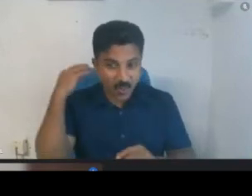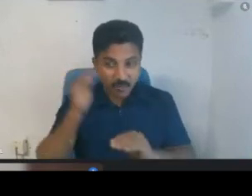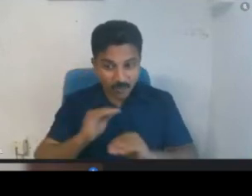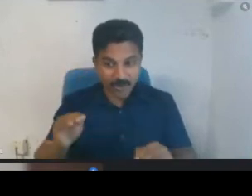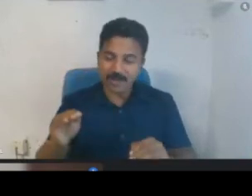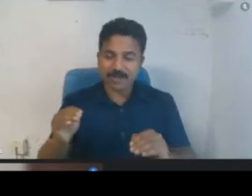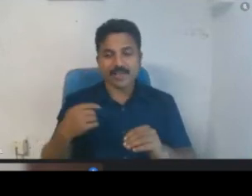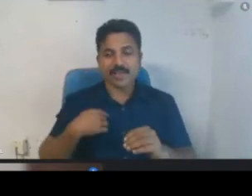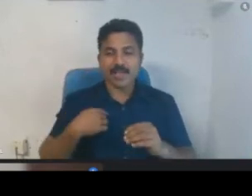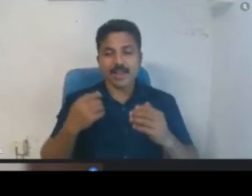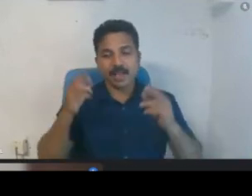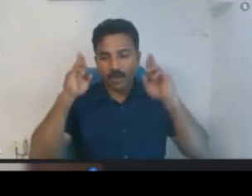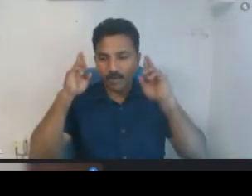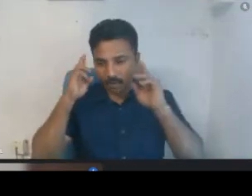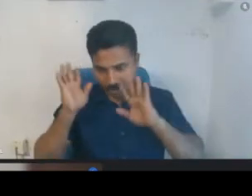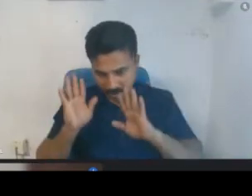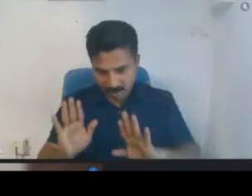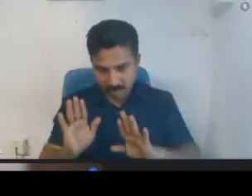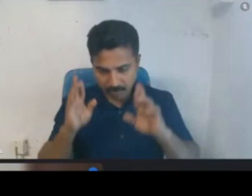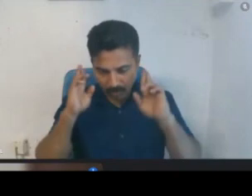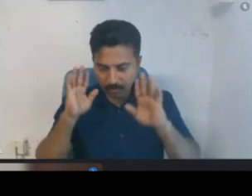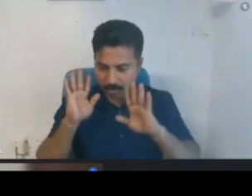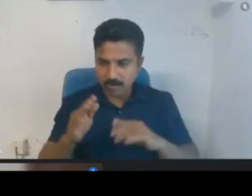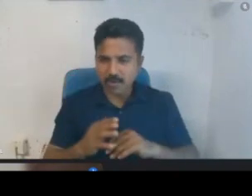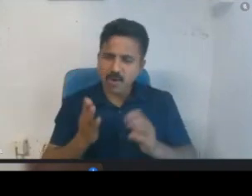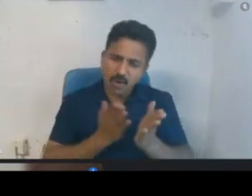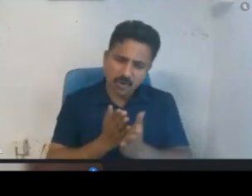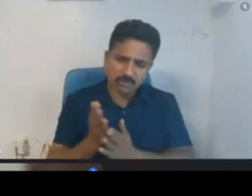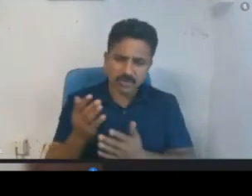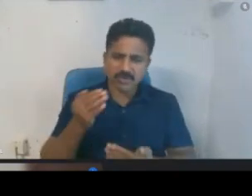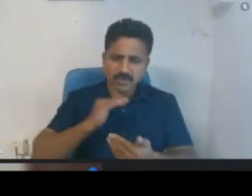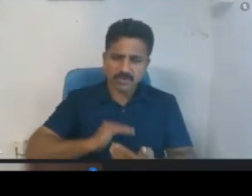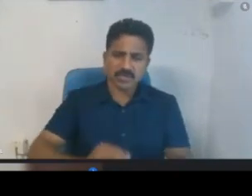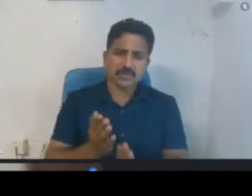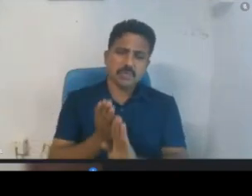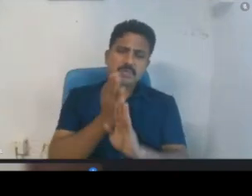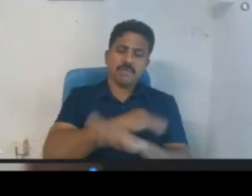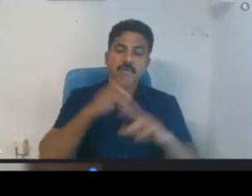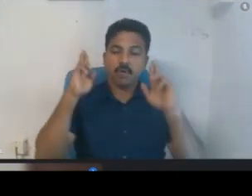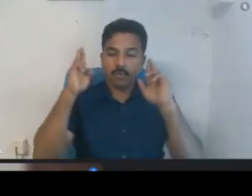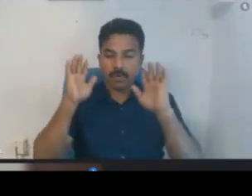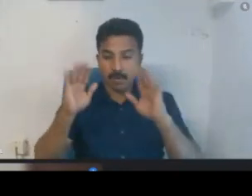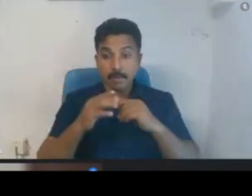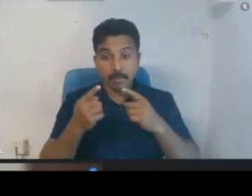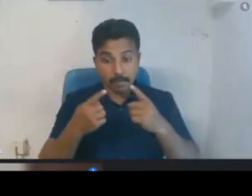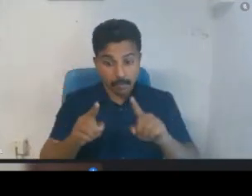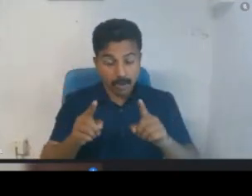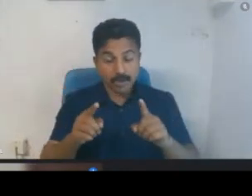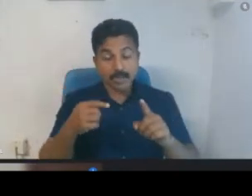അമ്മയും എന്നുള്ളൊരു രൂപവേഷമാണ് നമ്മൾ പലപ്പോഴും കുഞ്ഞു ജനിക്കുന്നതിന് മുമ്പ് അണിയാറുള്ളത്. പക്ഷേ നമ്മൾ